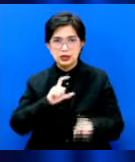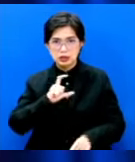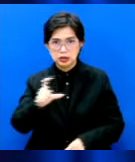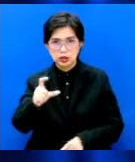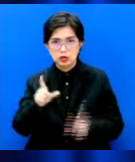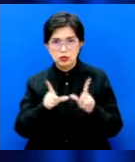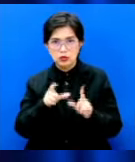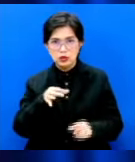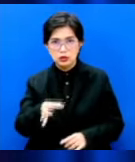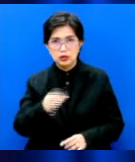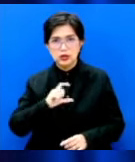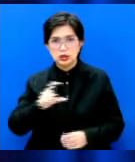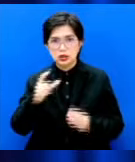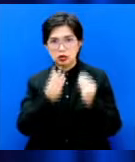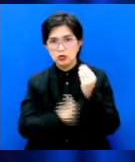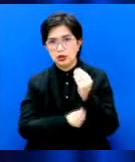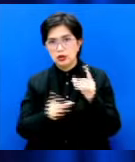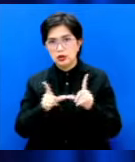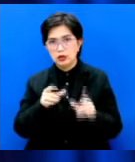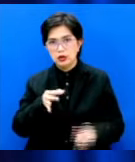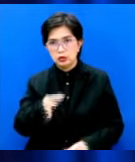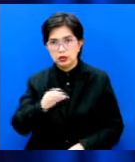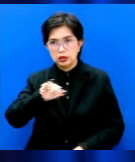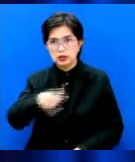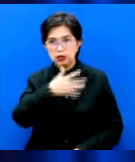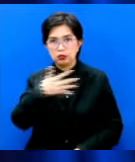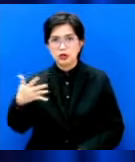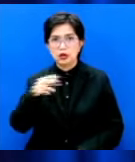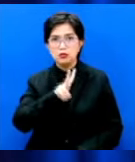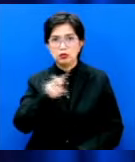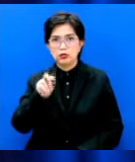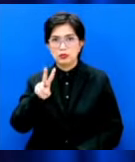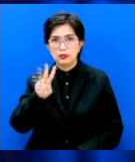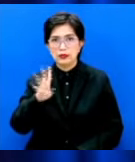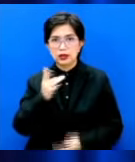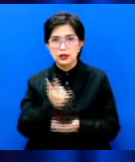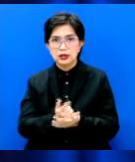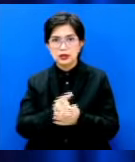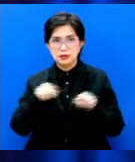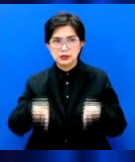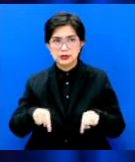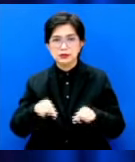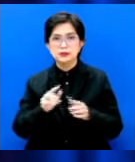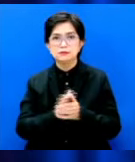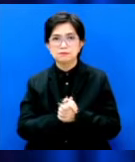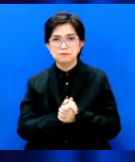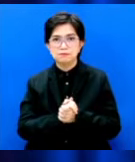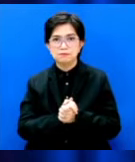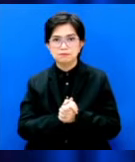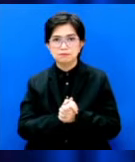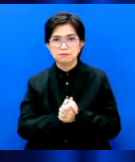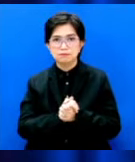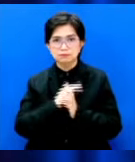2024.Janganpergike manapun,tetapbersamakamidi debatpublikuntukduakandidatwalikotadanwakil walikotauntuk